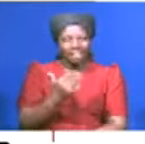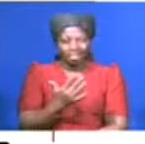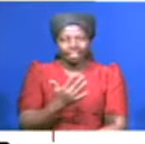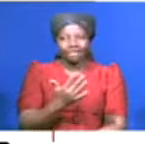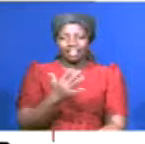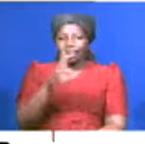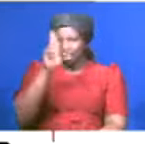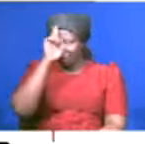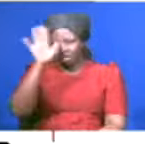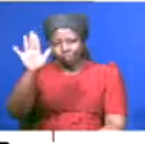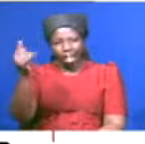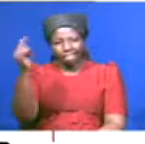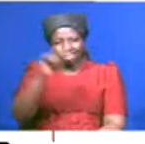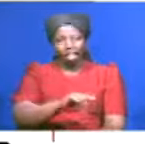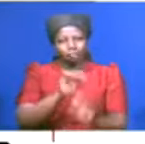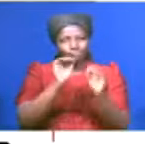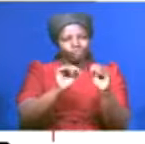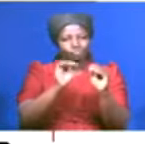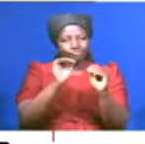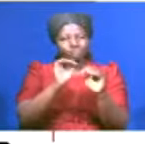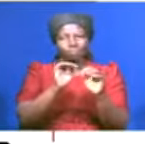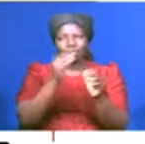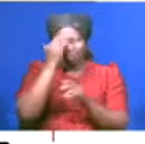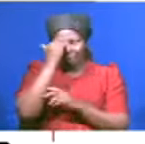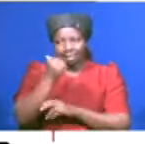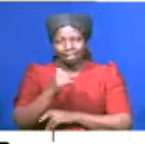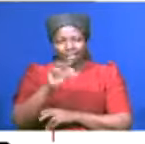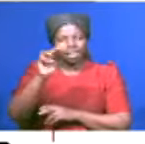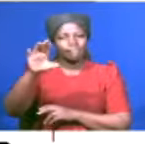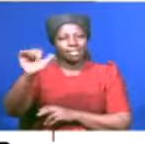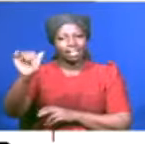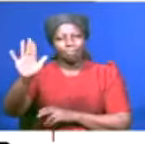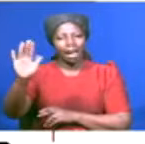hawakufika hapa? MCA wao mbona hawakuja?